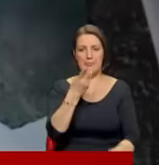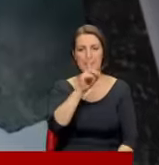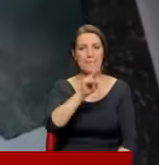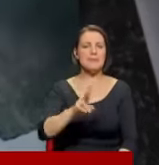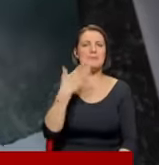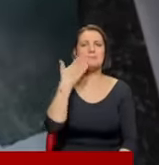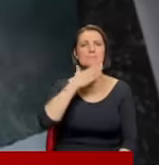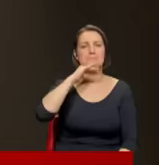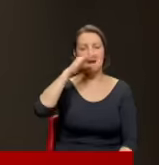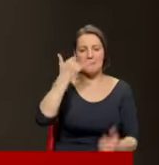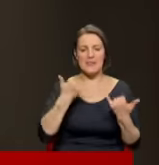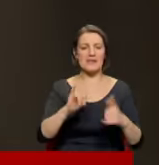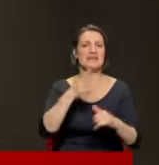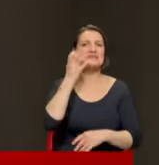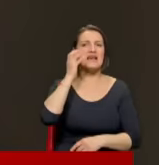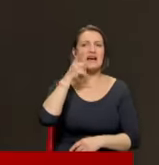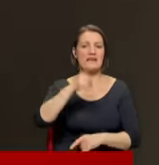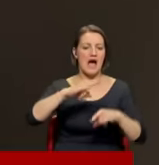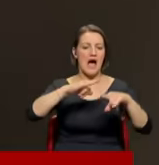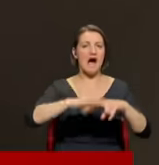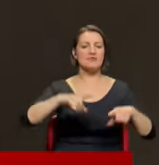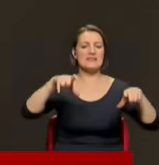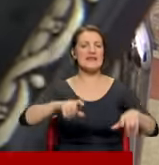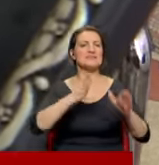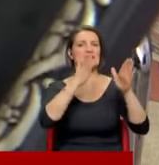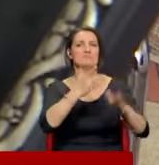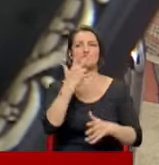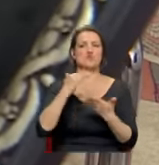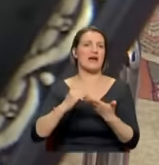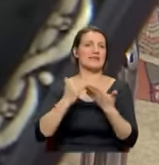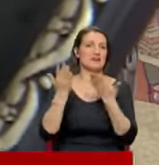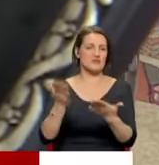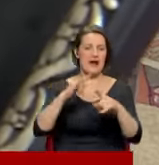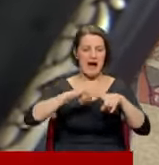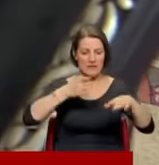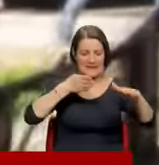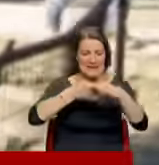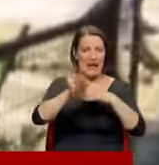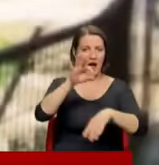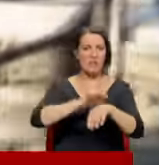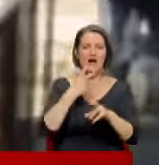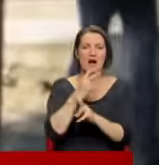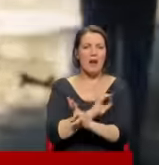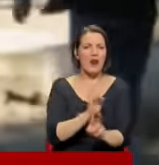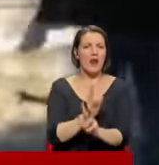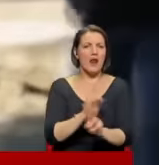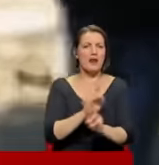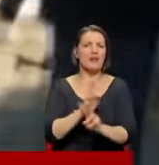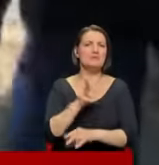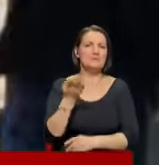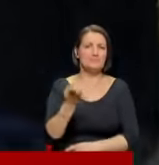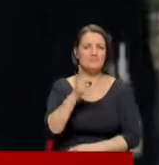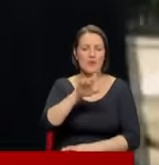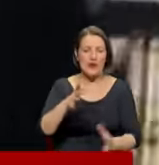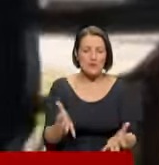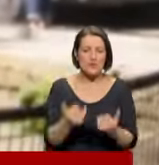2017'de Ramazan Bayramı tatilinde Sakarya'daki havuzlu tesise gitmişti 3 arkadaş. Havuza girdikleri anda elektrik akımına kapıldılar.